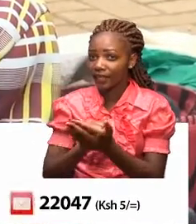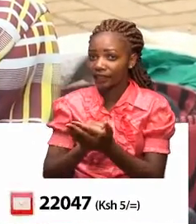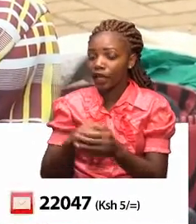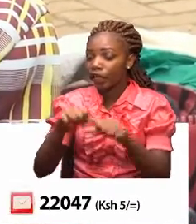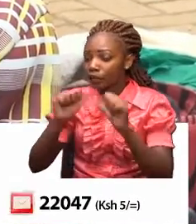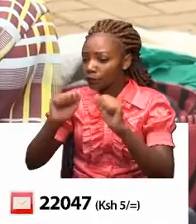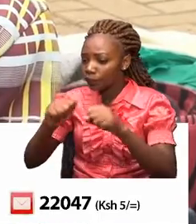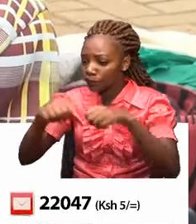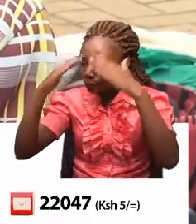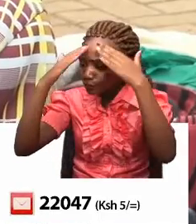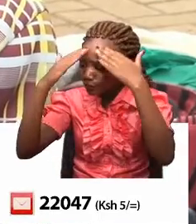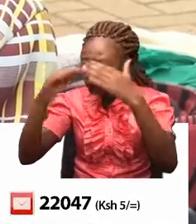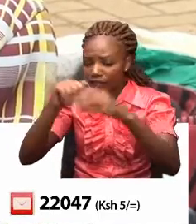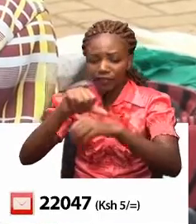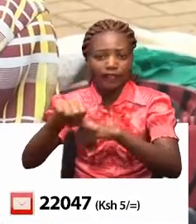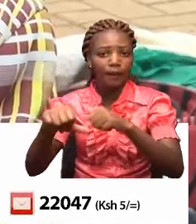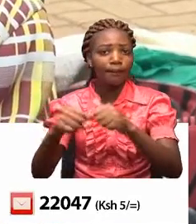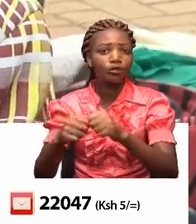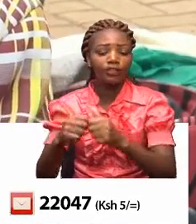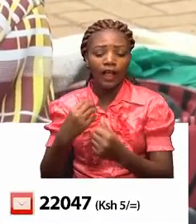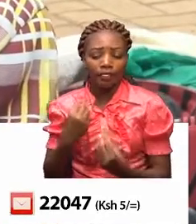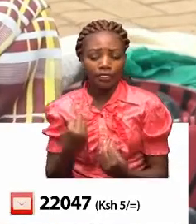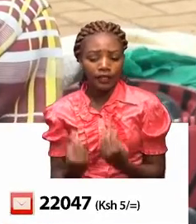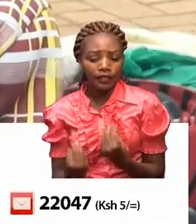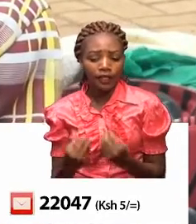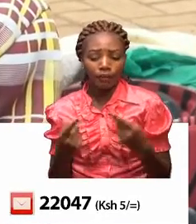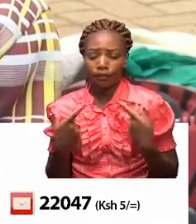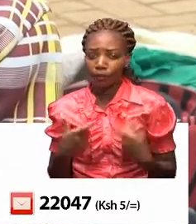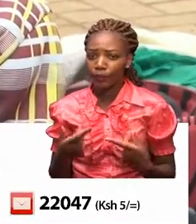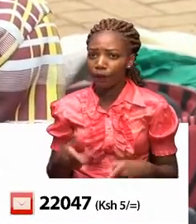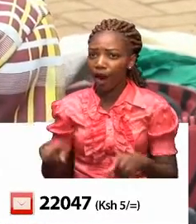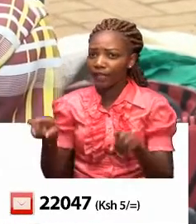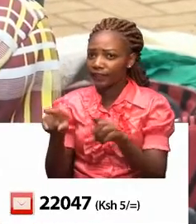kuangalia jinsi ambavyo walemavu wako na waweze